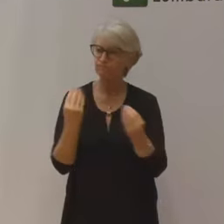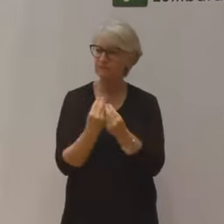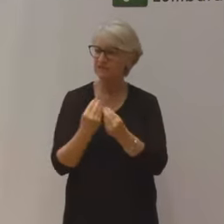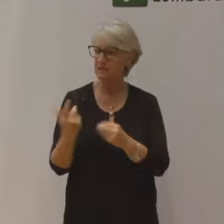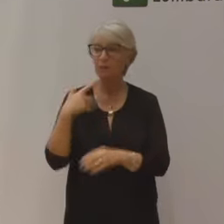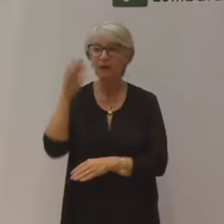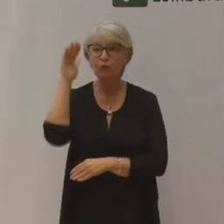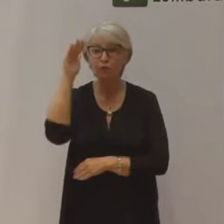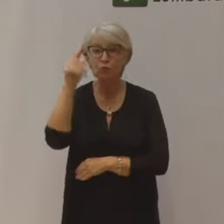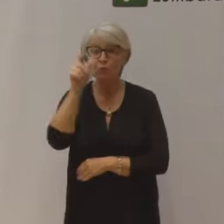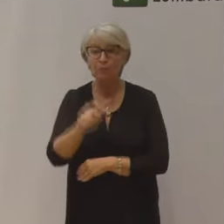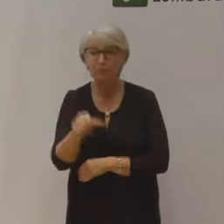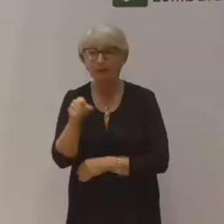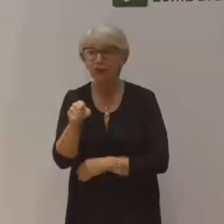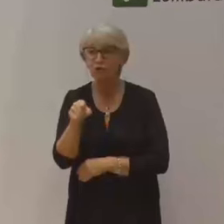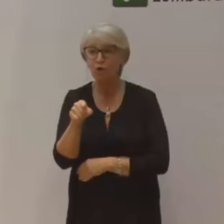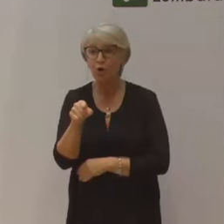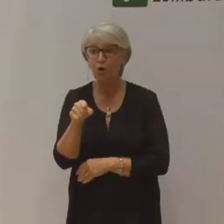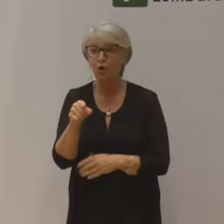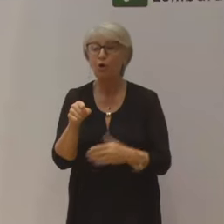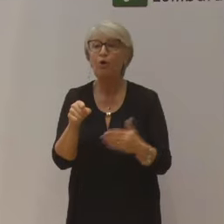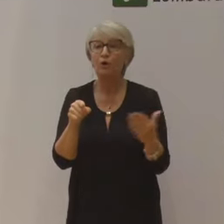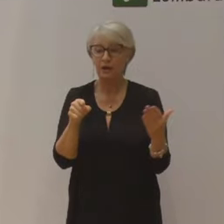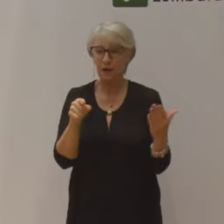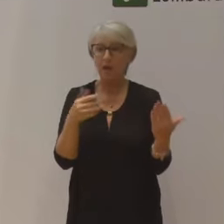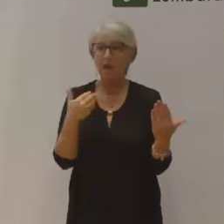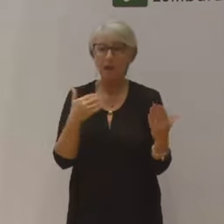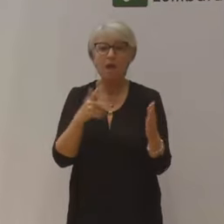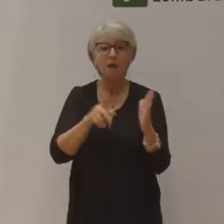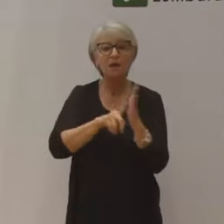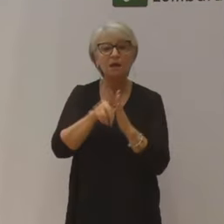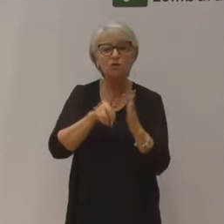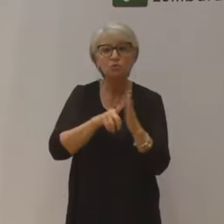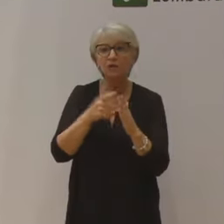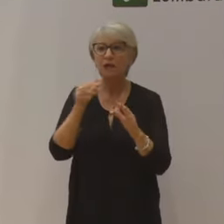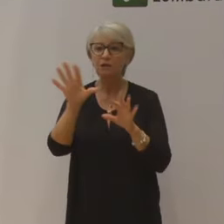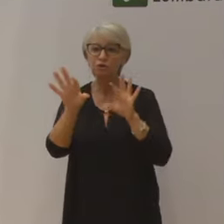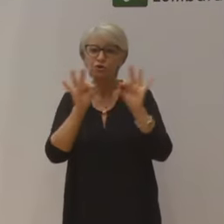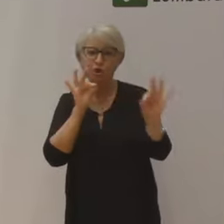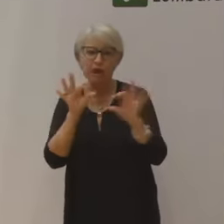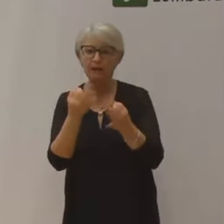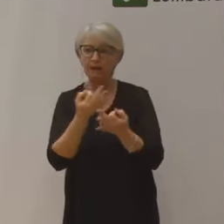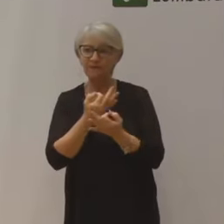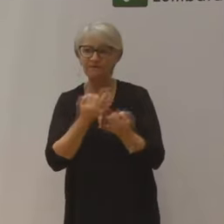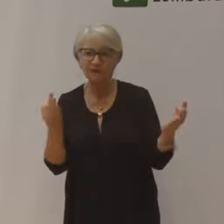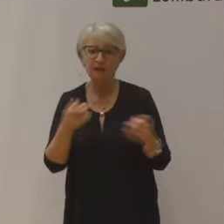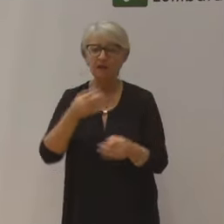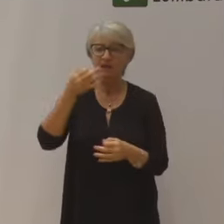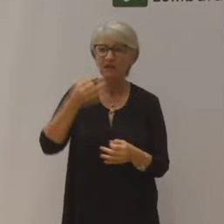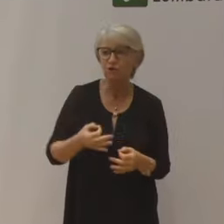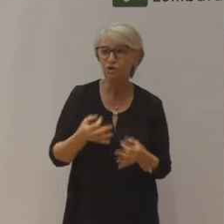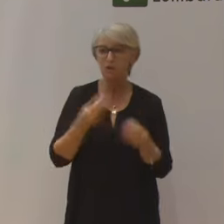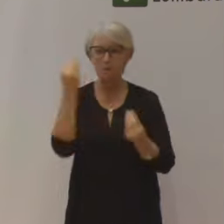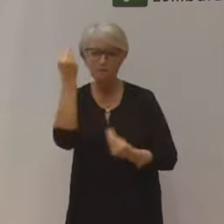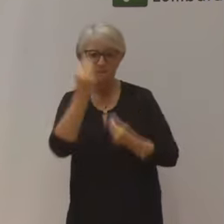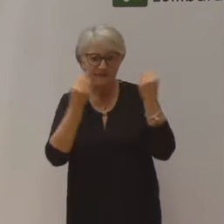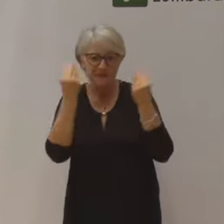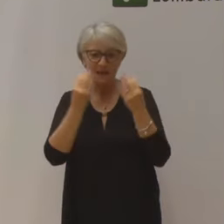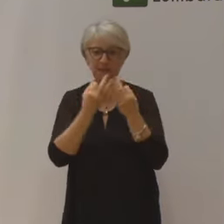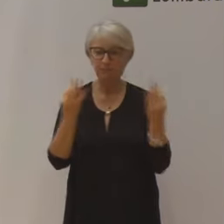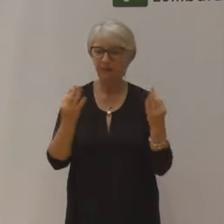di qualsiasi persona è anche buona parte del risultato delle scelte e delle decisioni pensate ed assunte